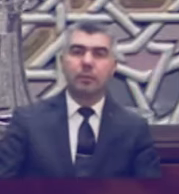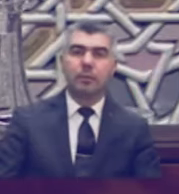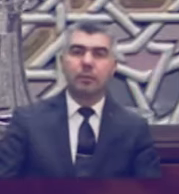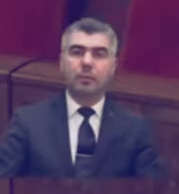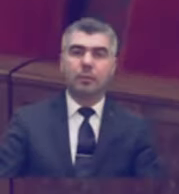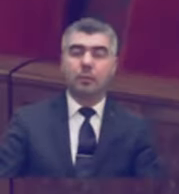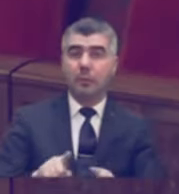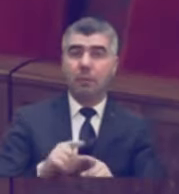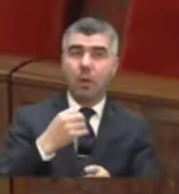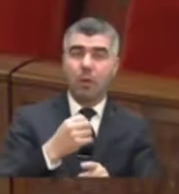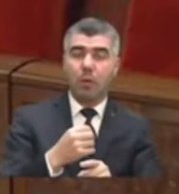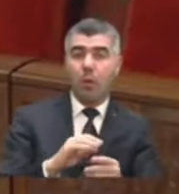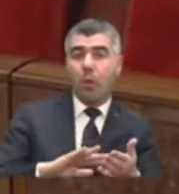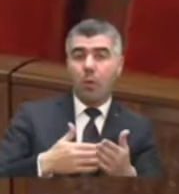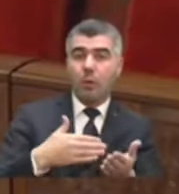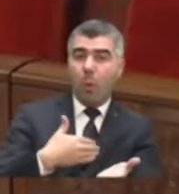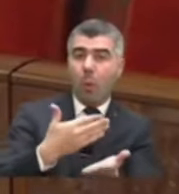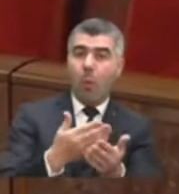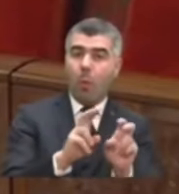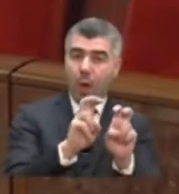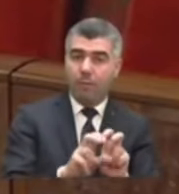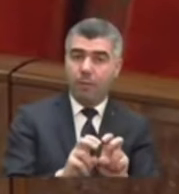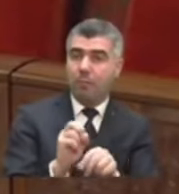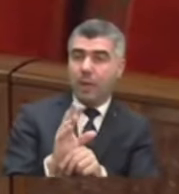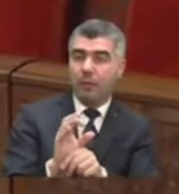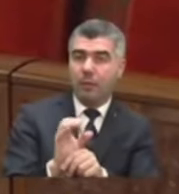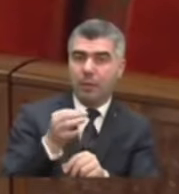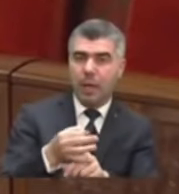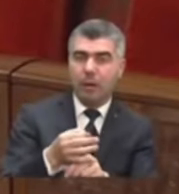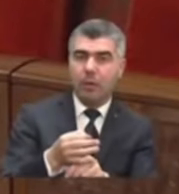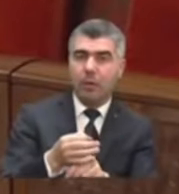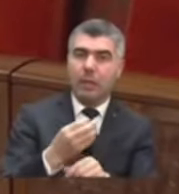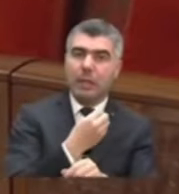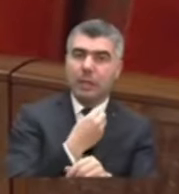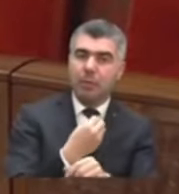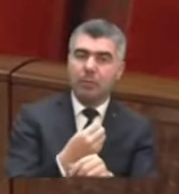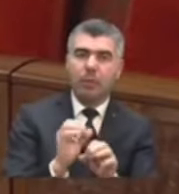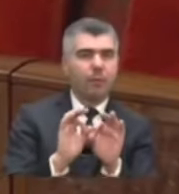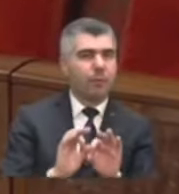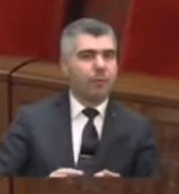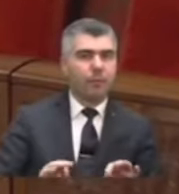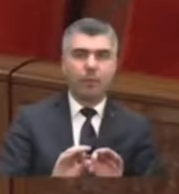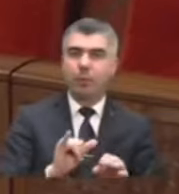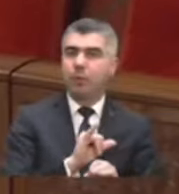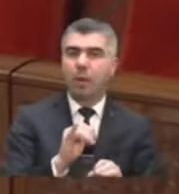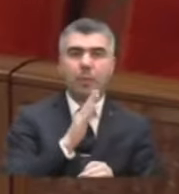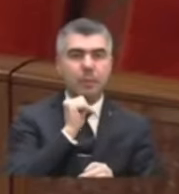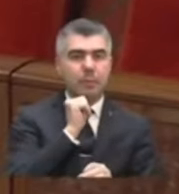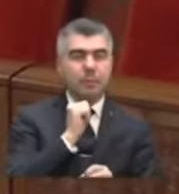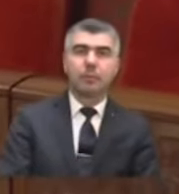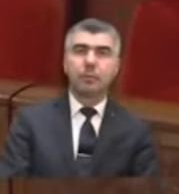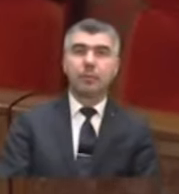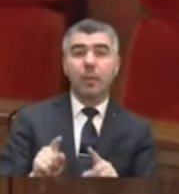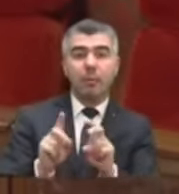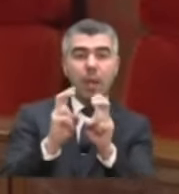يكذب عليك الكذاب اللي غادي يقول لك غادي نقدروا نحدوا من هذه الهجره هذه بطريقه يعني نهائيه، ما يمكنش، لان هذا النقص